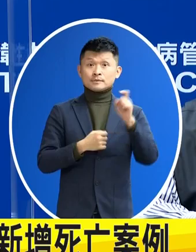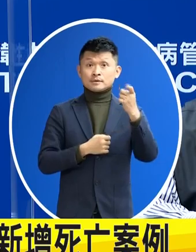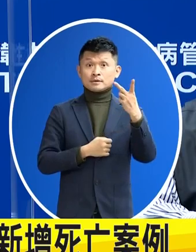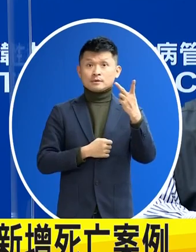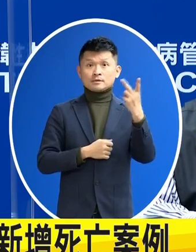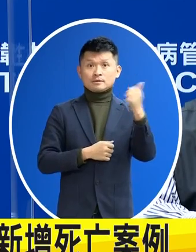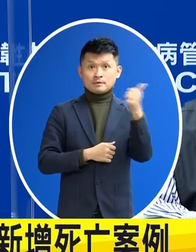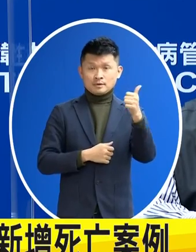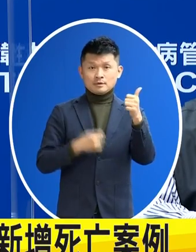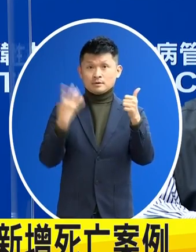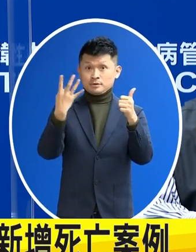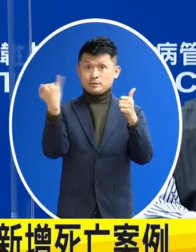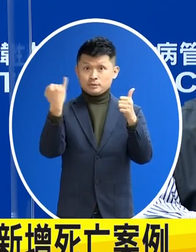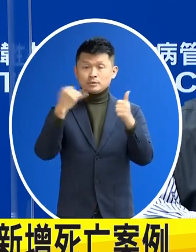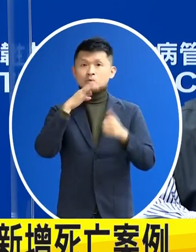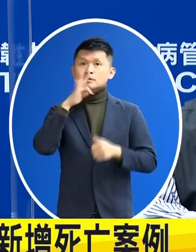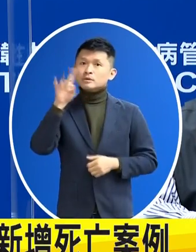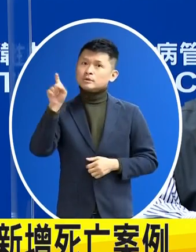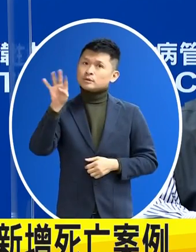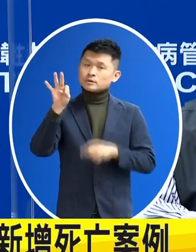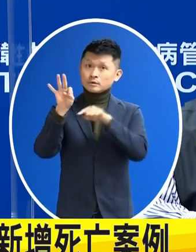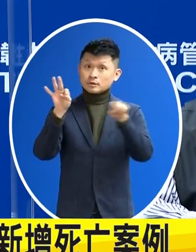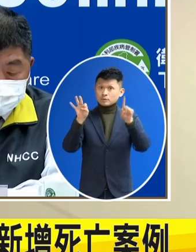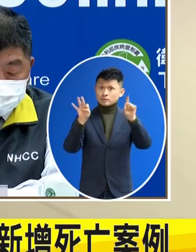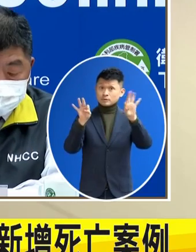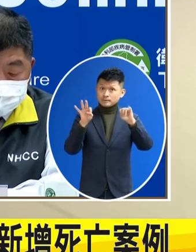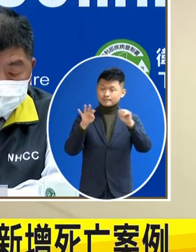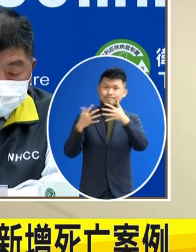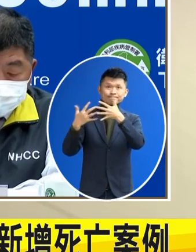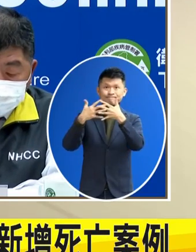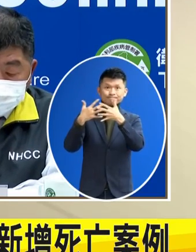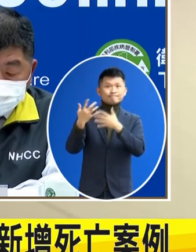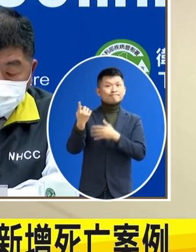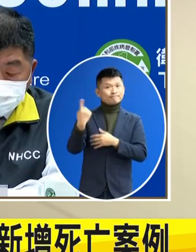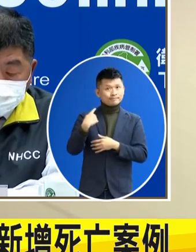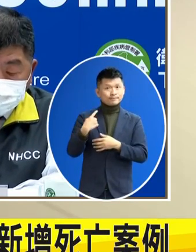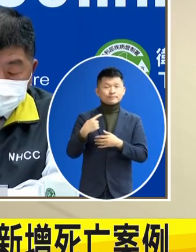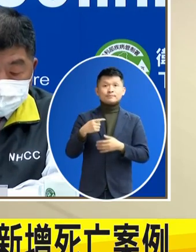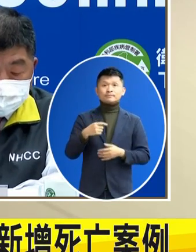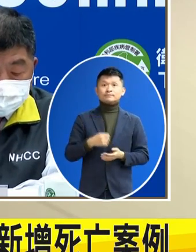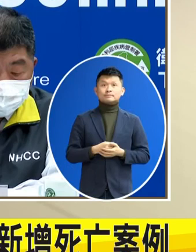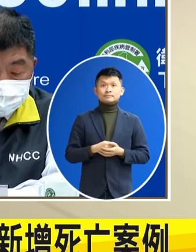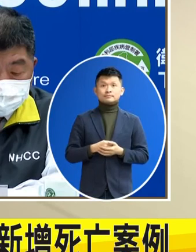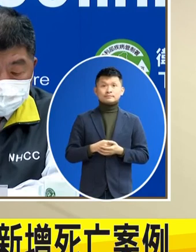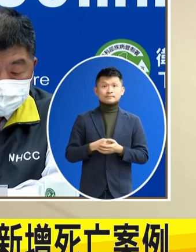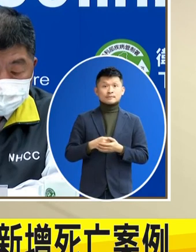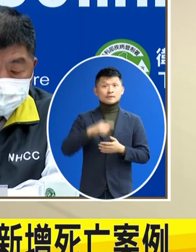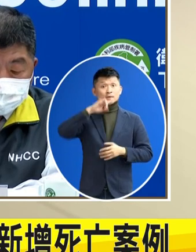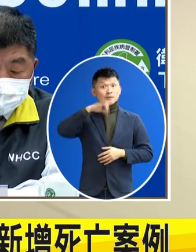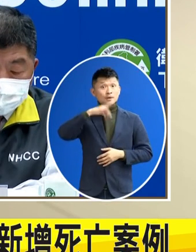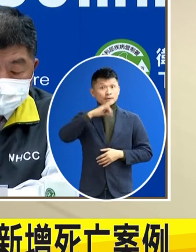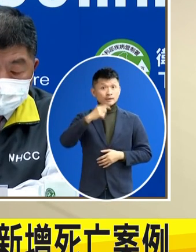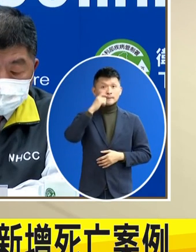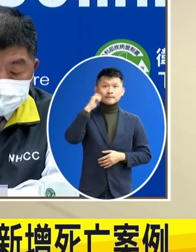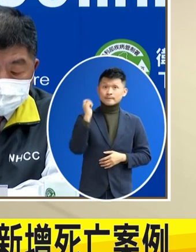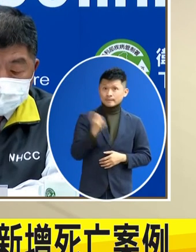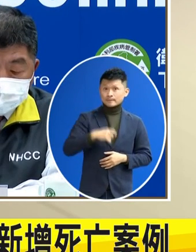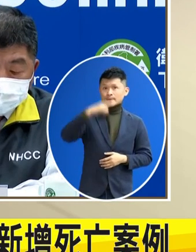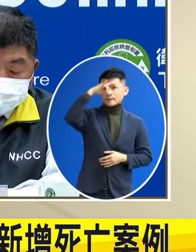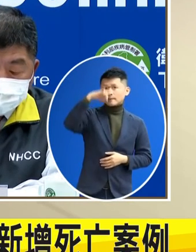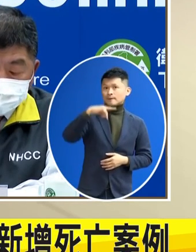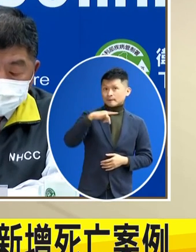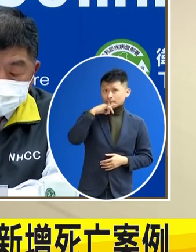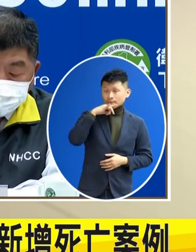4位女性，10多岁到60多岁。那分别从美国8例，哈，越南、匈牙利、哈萨